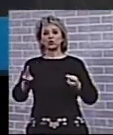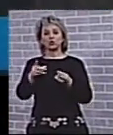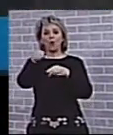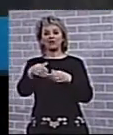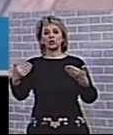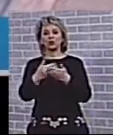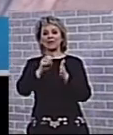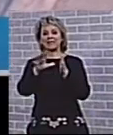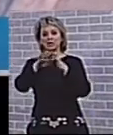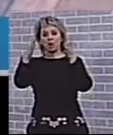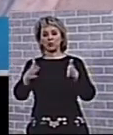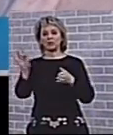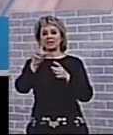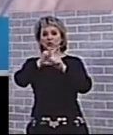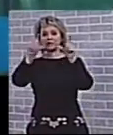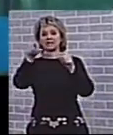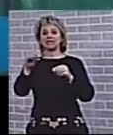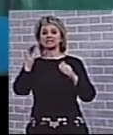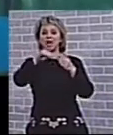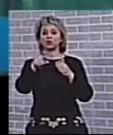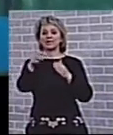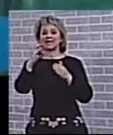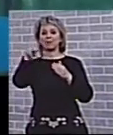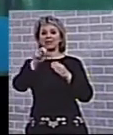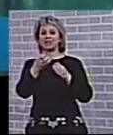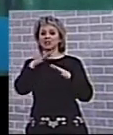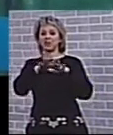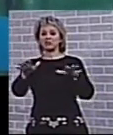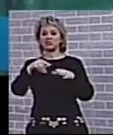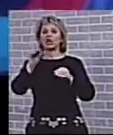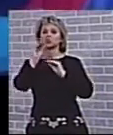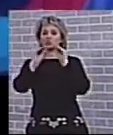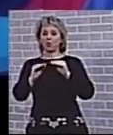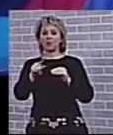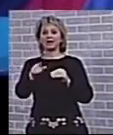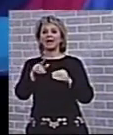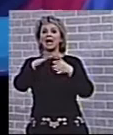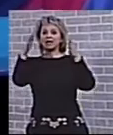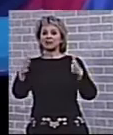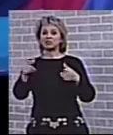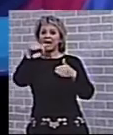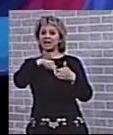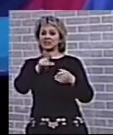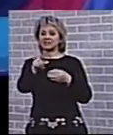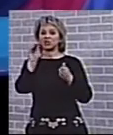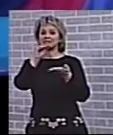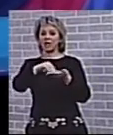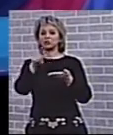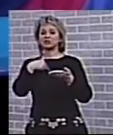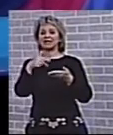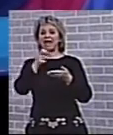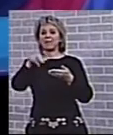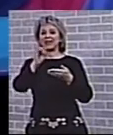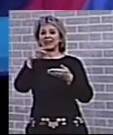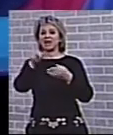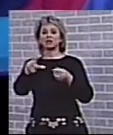новом энергоблоке Ростовской АЭС загружают имитаторы тепловыделяющих сборок. Габаритные характеристики, получается, наших